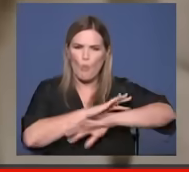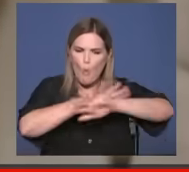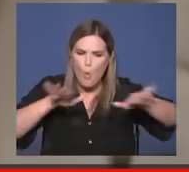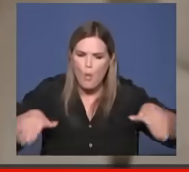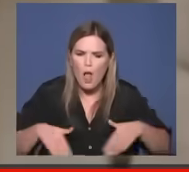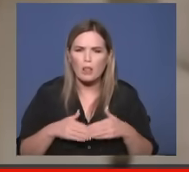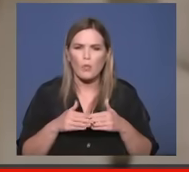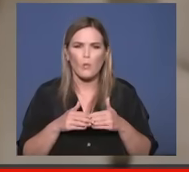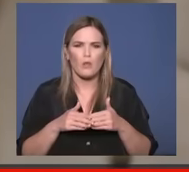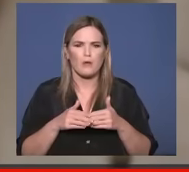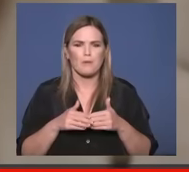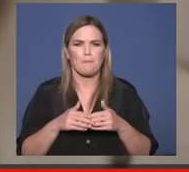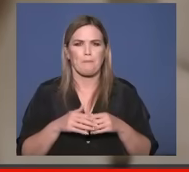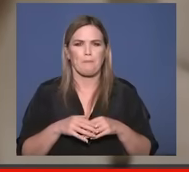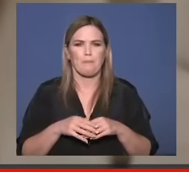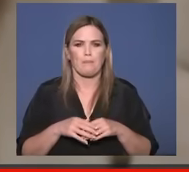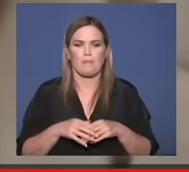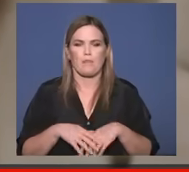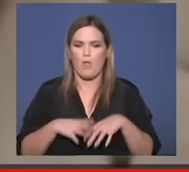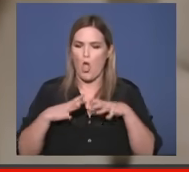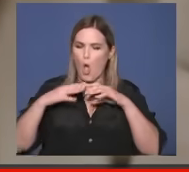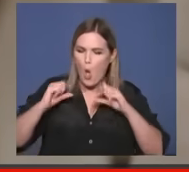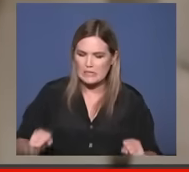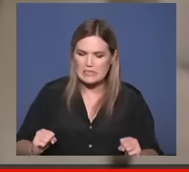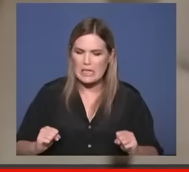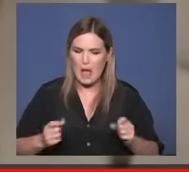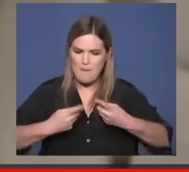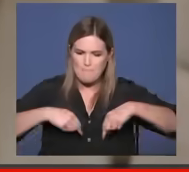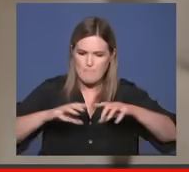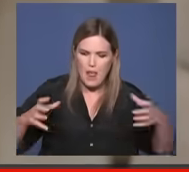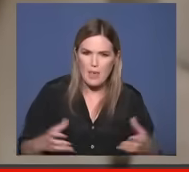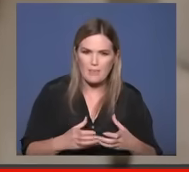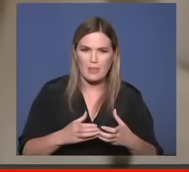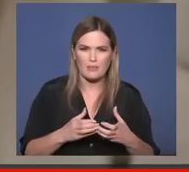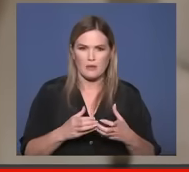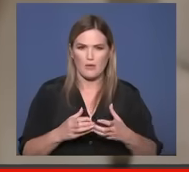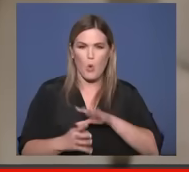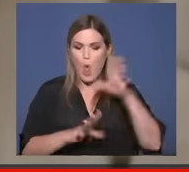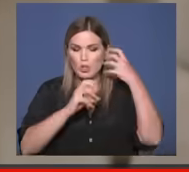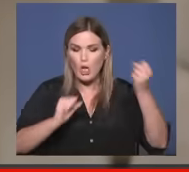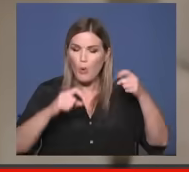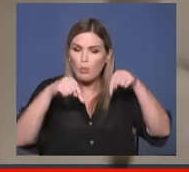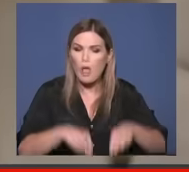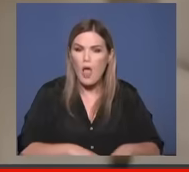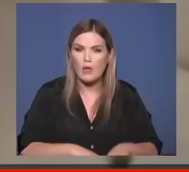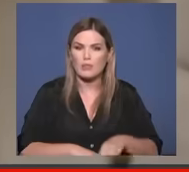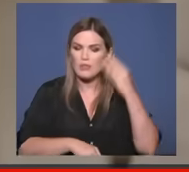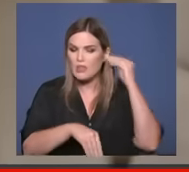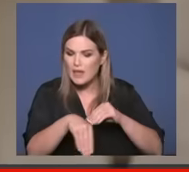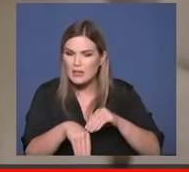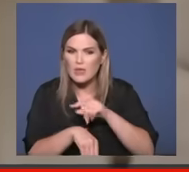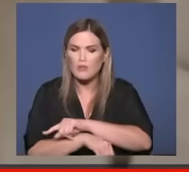כולנו באוסטריה ובפרלמנט, והכל, כולם מודעים לטל. כל השגרירות כאן תעדכן אותך וכל